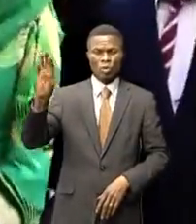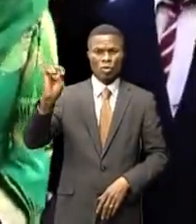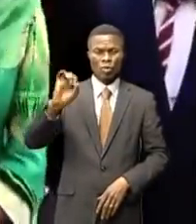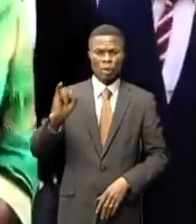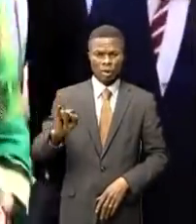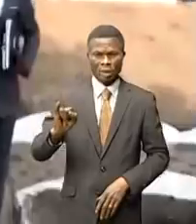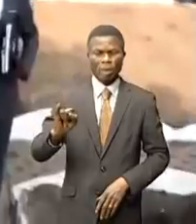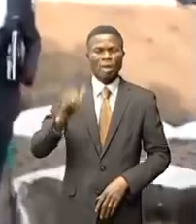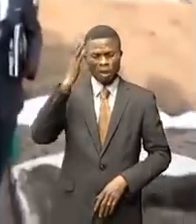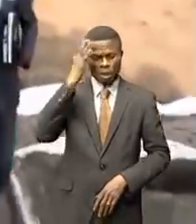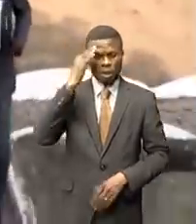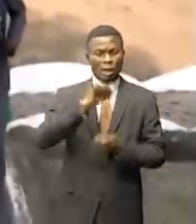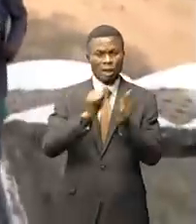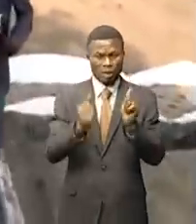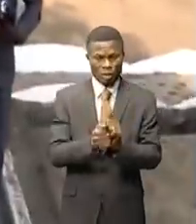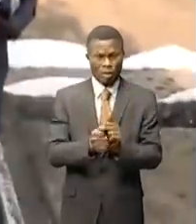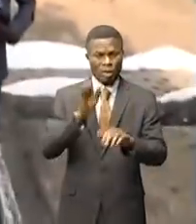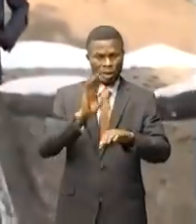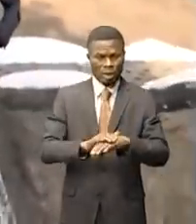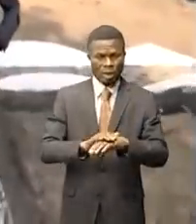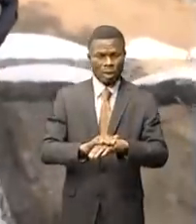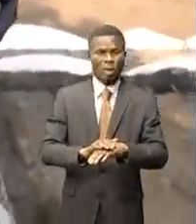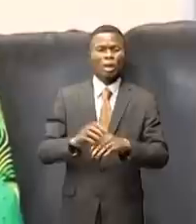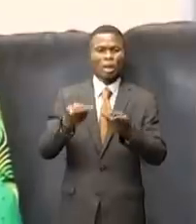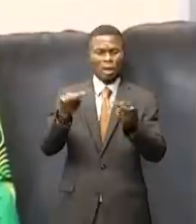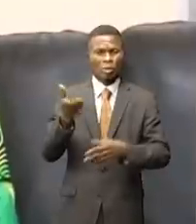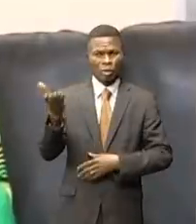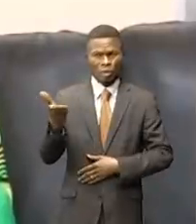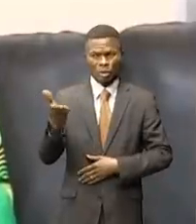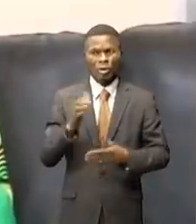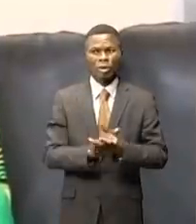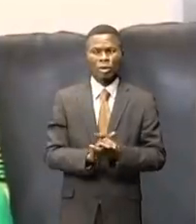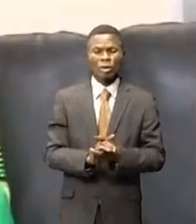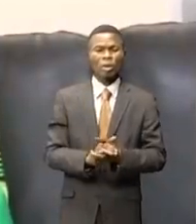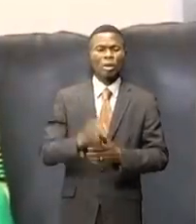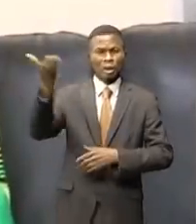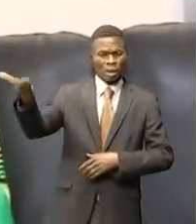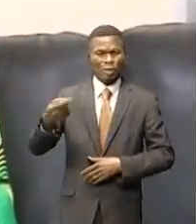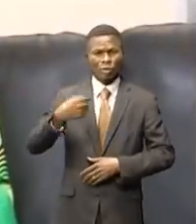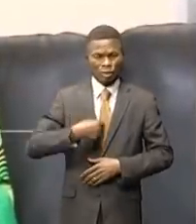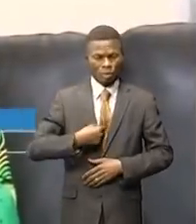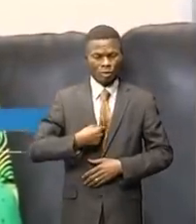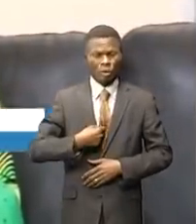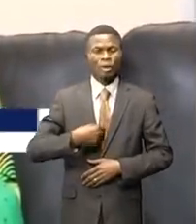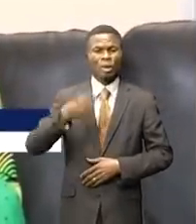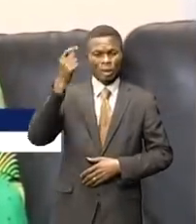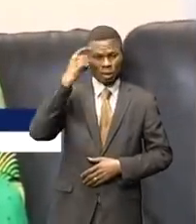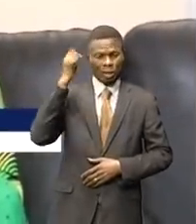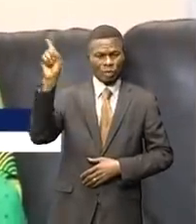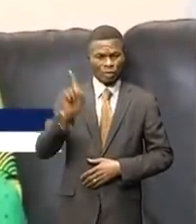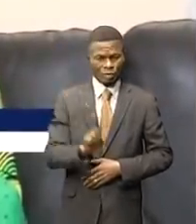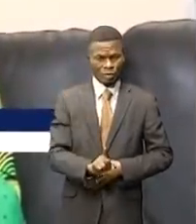voudrait s'enquérir de la situation qui prévaut au sein de témoin robert gelli l'invitation de voir venir